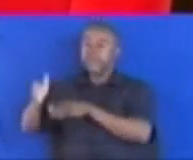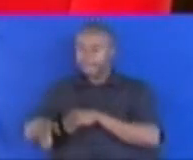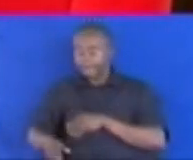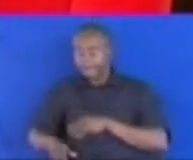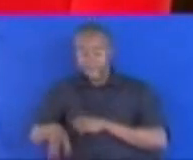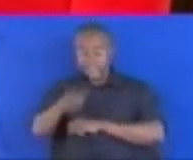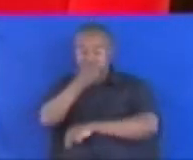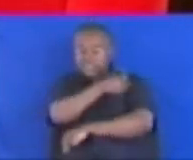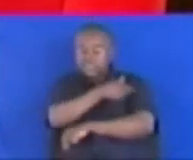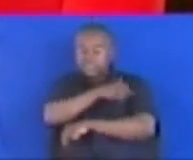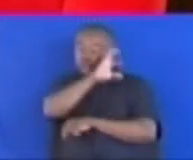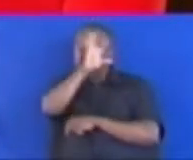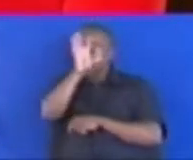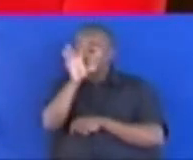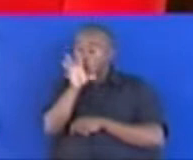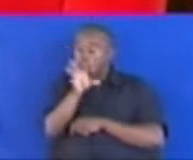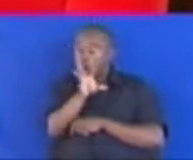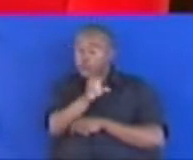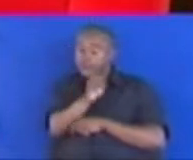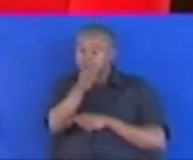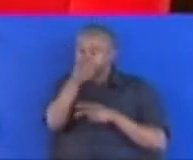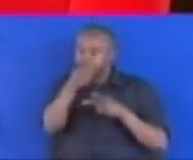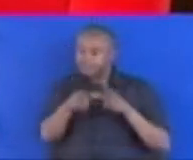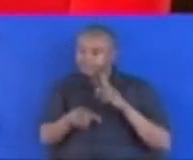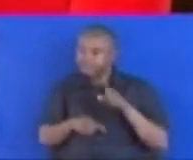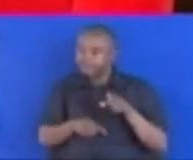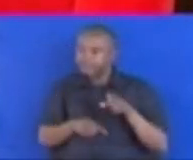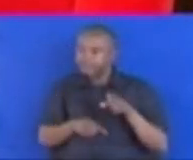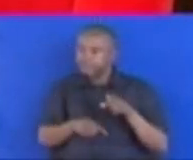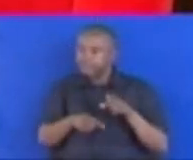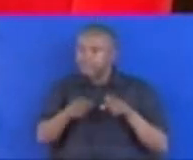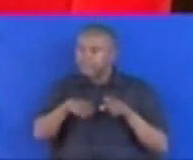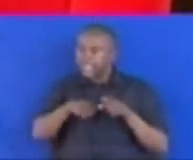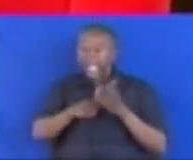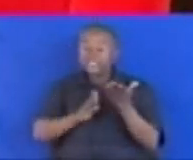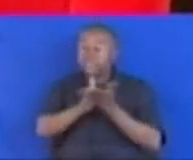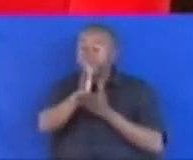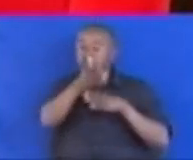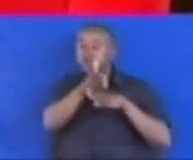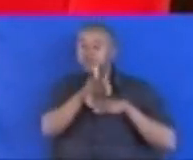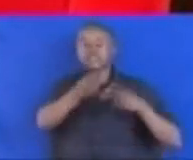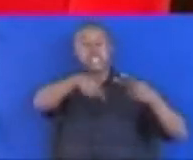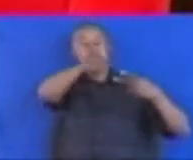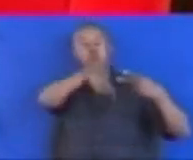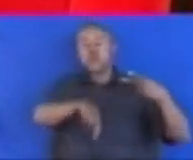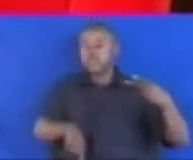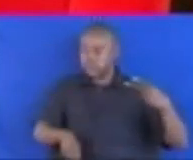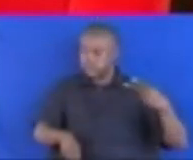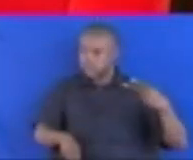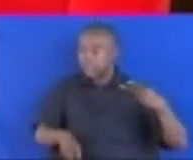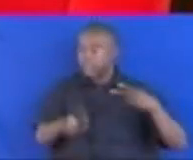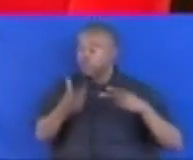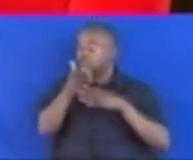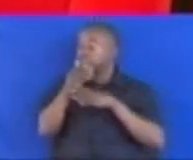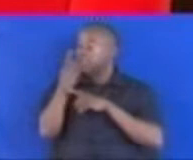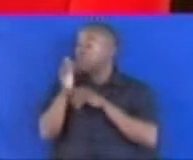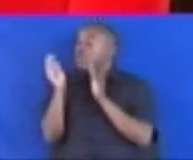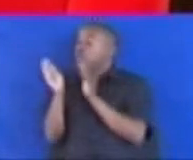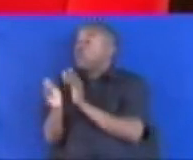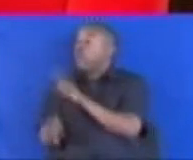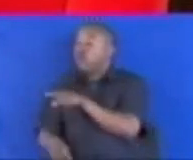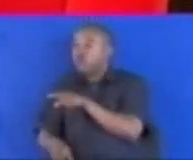hizi zote unazoziona hizi hazijawa authorized na mashirika haya. Lakini kuna kishirika kidogo ambacho